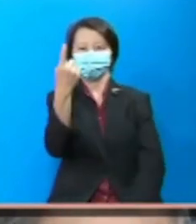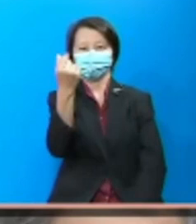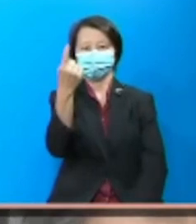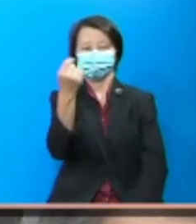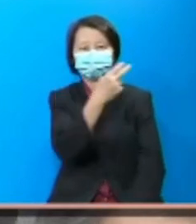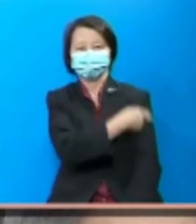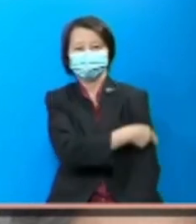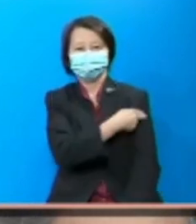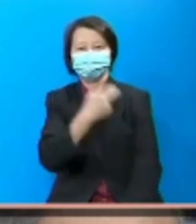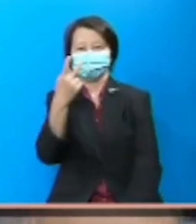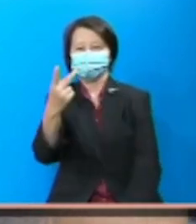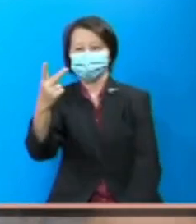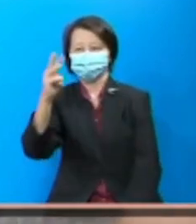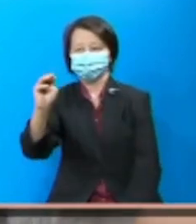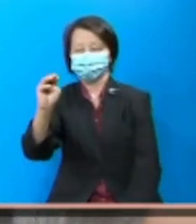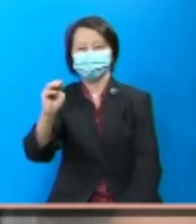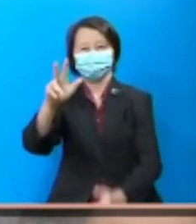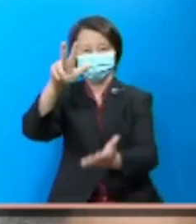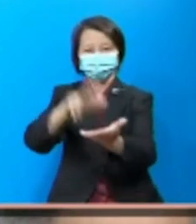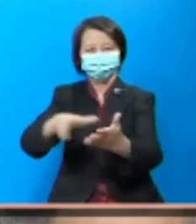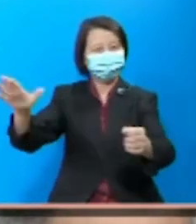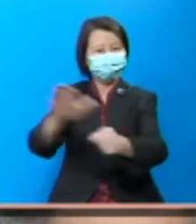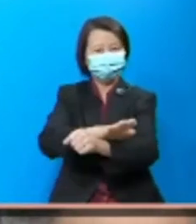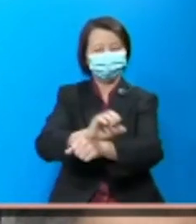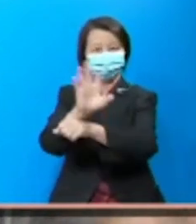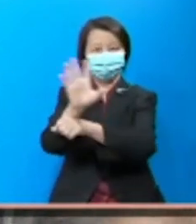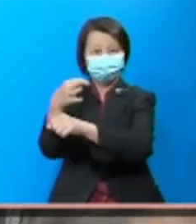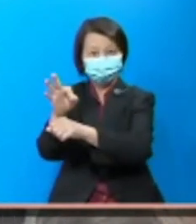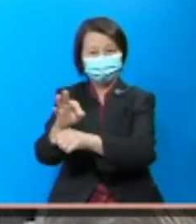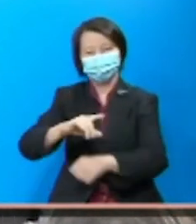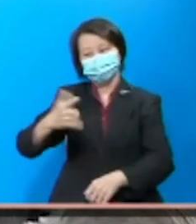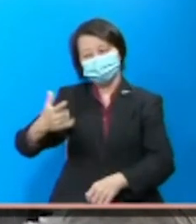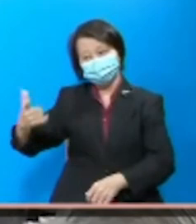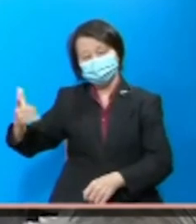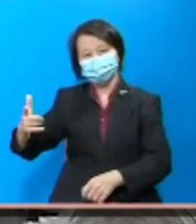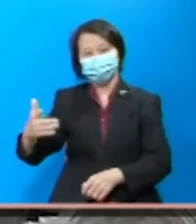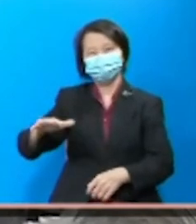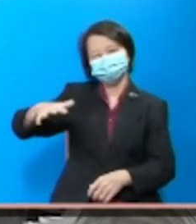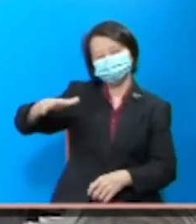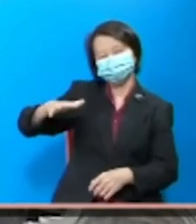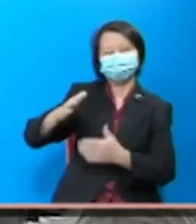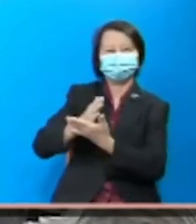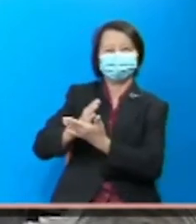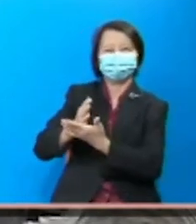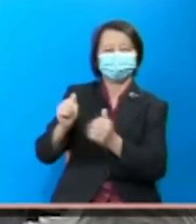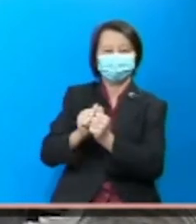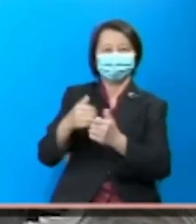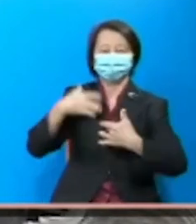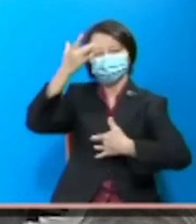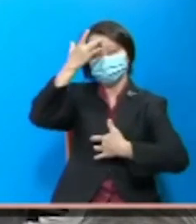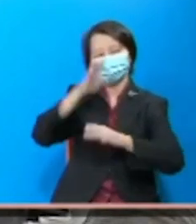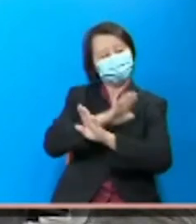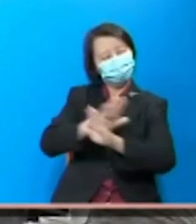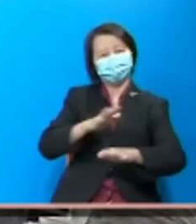pas kita cm adalah basket full camisoles dan selebihnya basket Feby yang turut juga merawat sakit